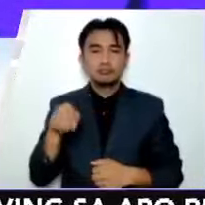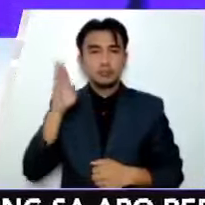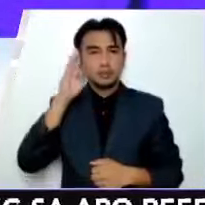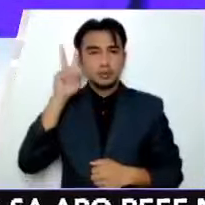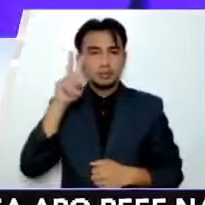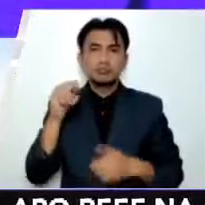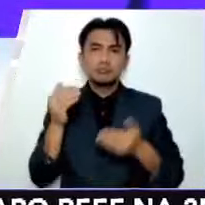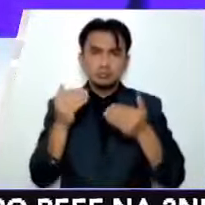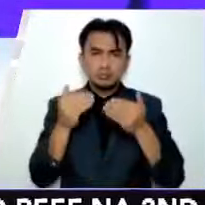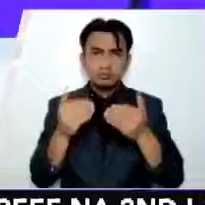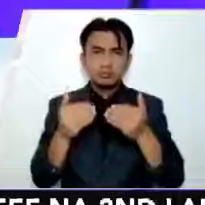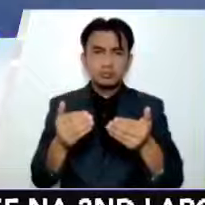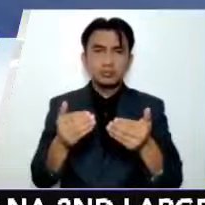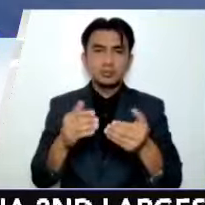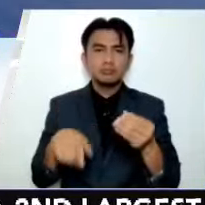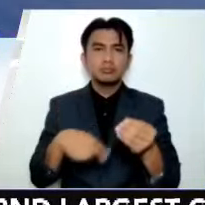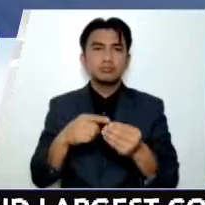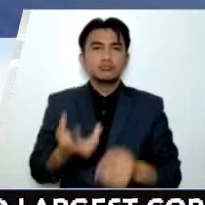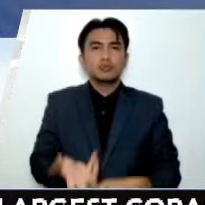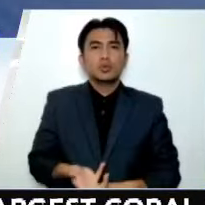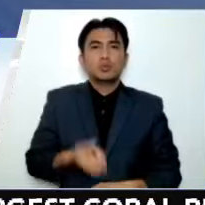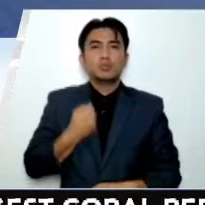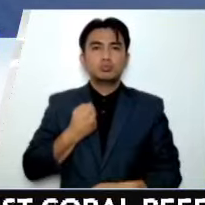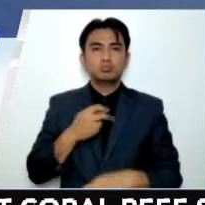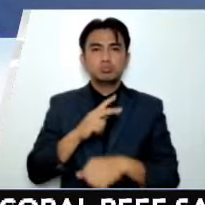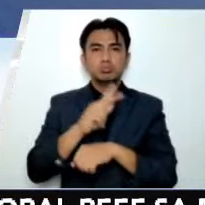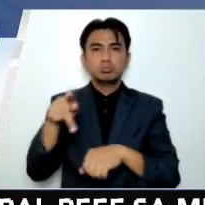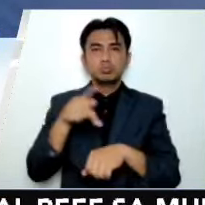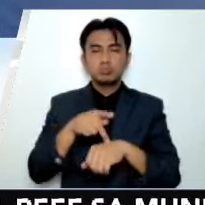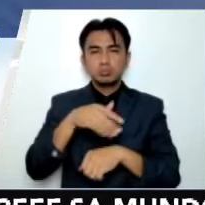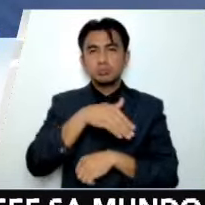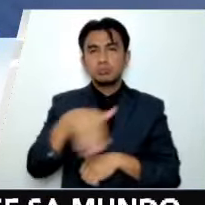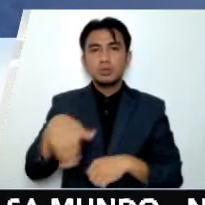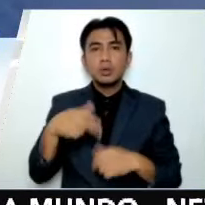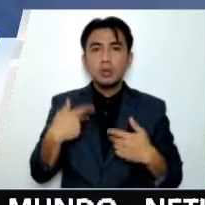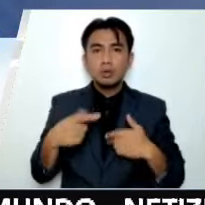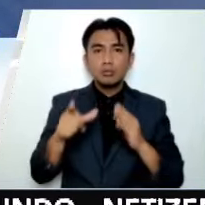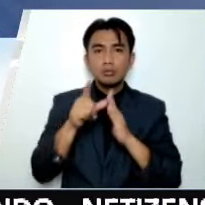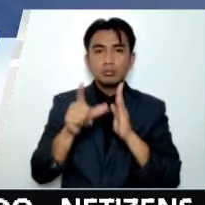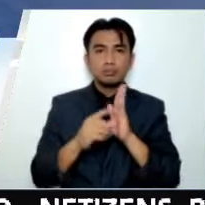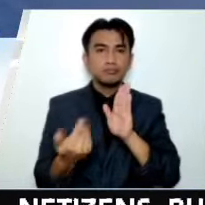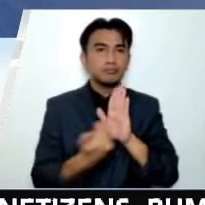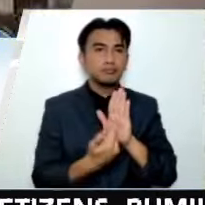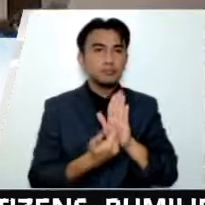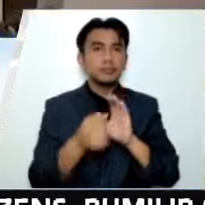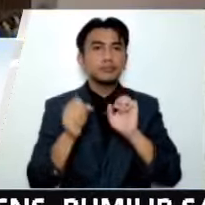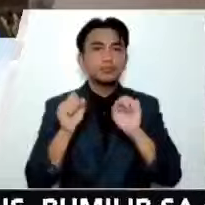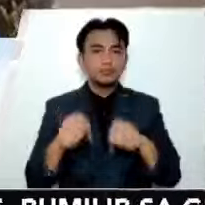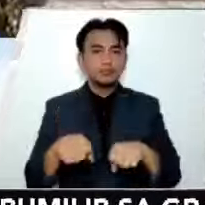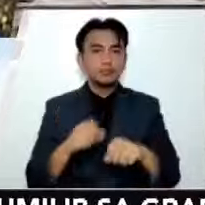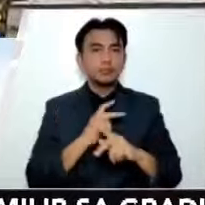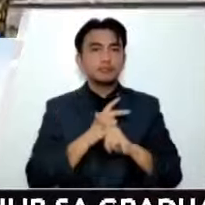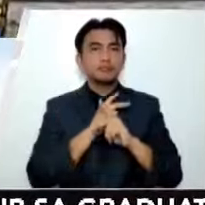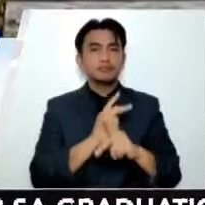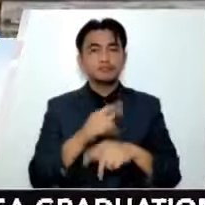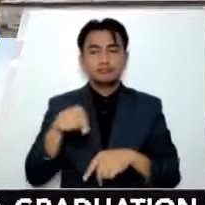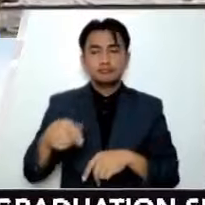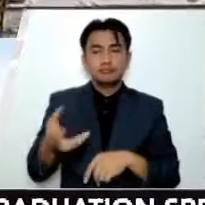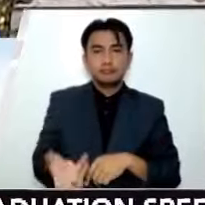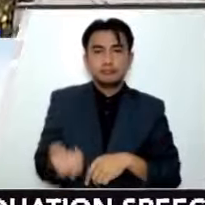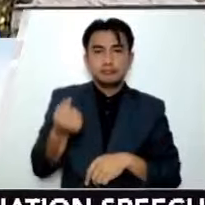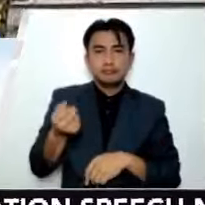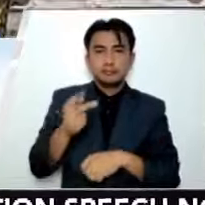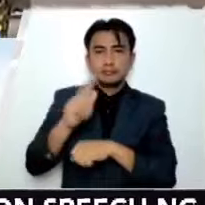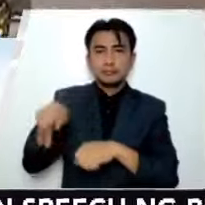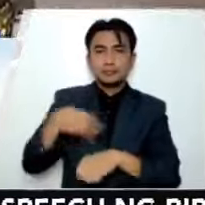pagdating sa soberanya ng Pilipinas. May legal na basehan daw ang Pilipinas para ipagtanggol ang teritoryo nito. Bago ang